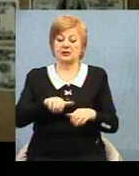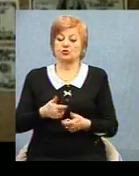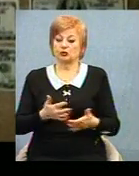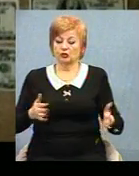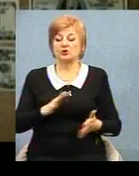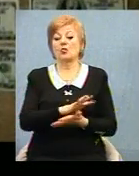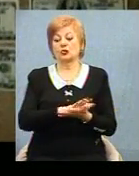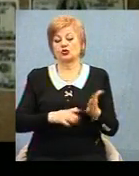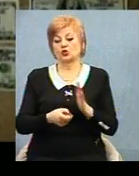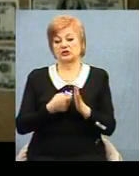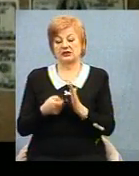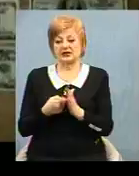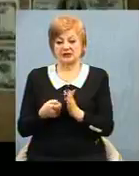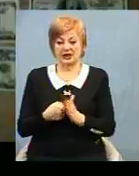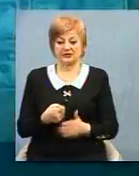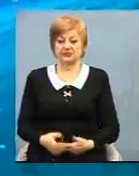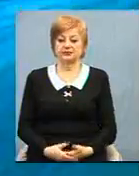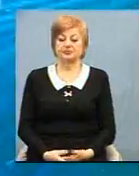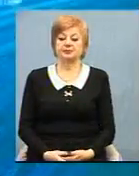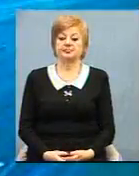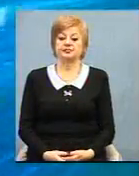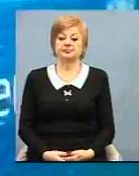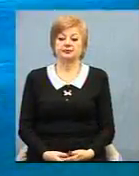Триває слідство, зазначає сайт газета ZPUA.